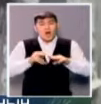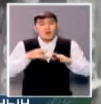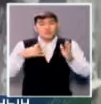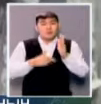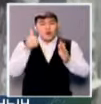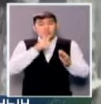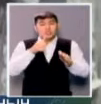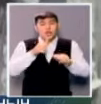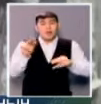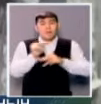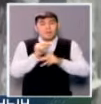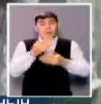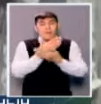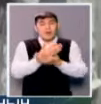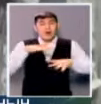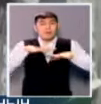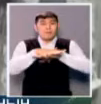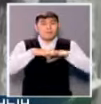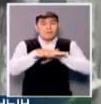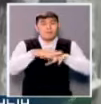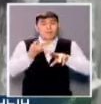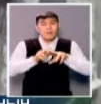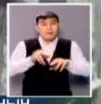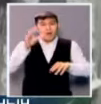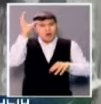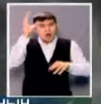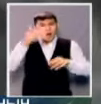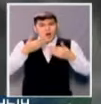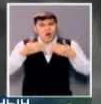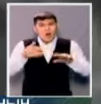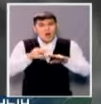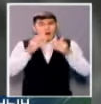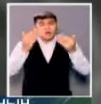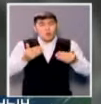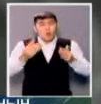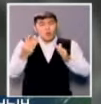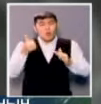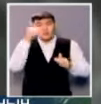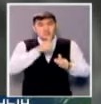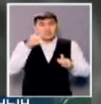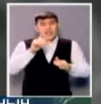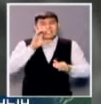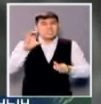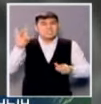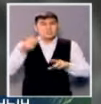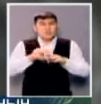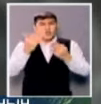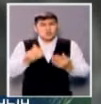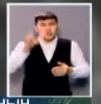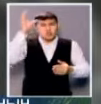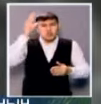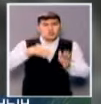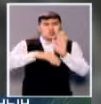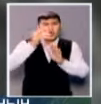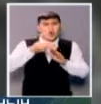жылы механика-математика факультетінің математика бөлімін ойдағыдай бітіріп шықты. Осы жылы Қазақ ССР орта және жоғары білім